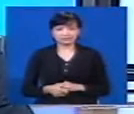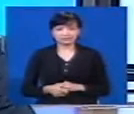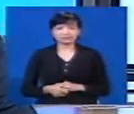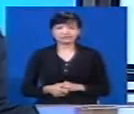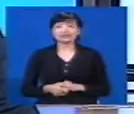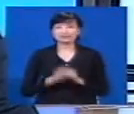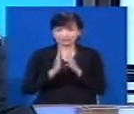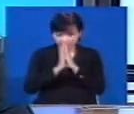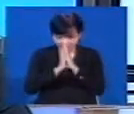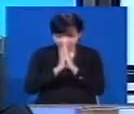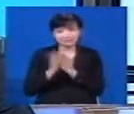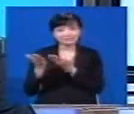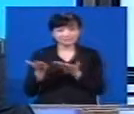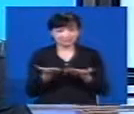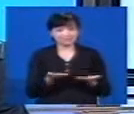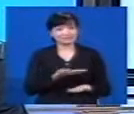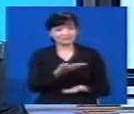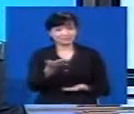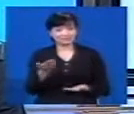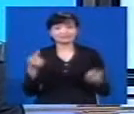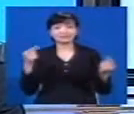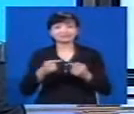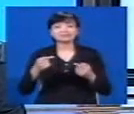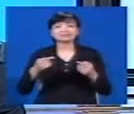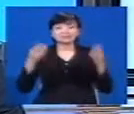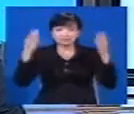สวัสดีครับขอต้อนรับท่านผู้ชมทุกท่านเข้าสู่รายการรัฐบ